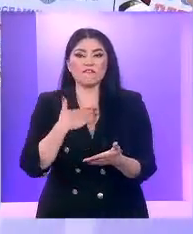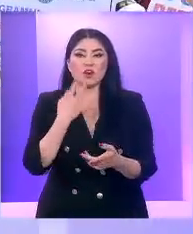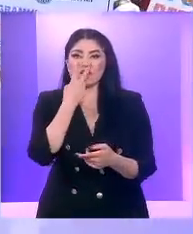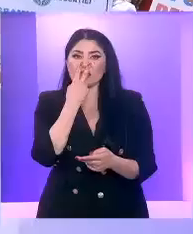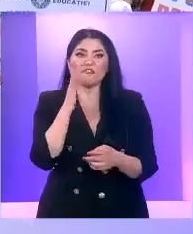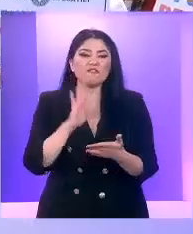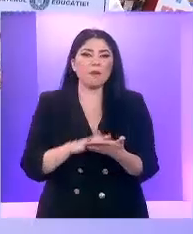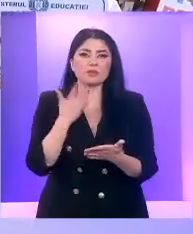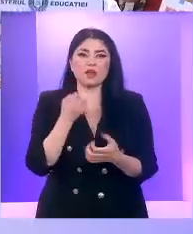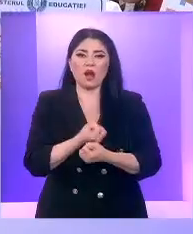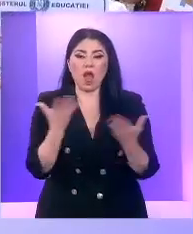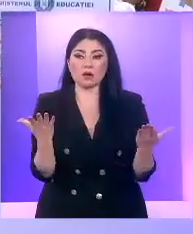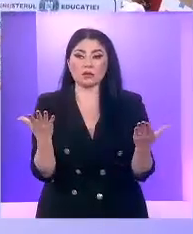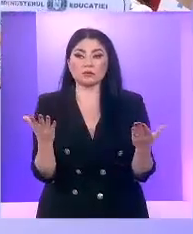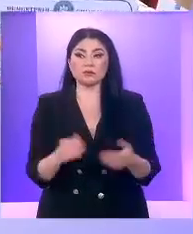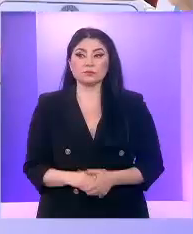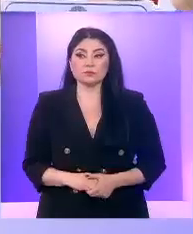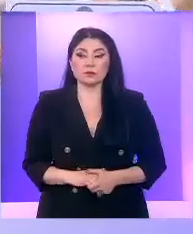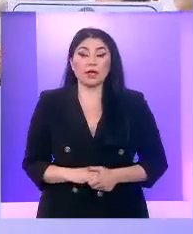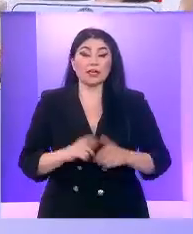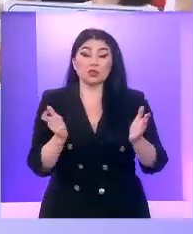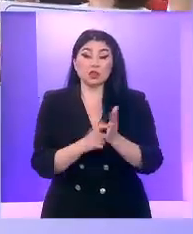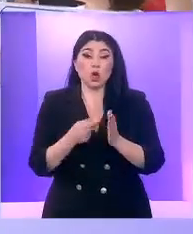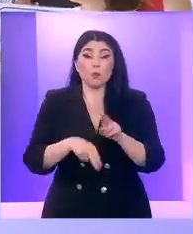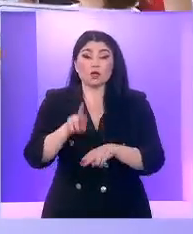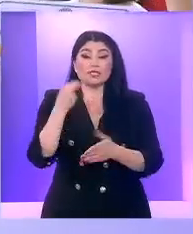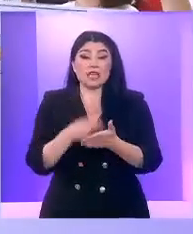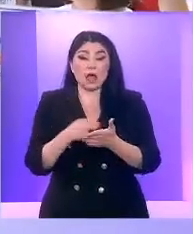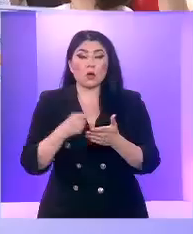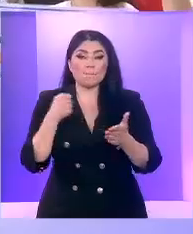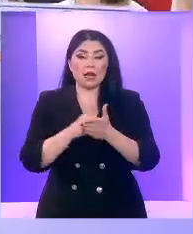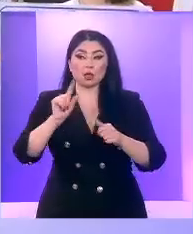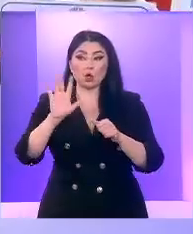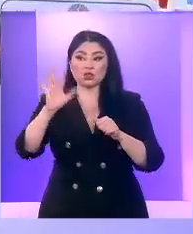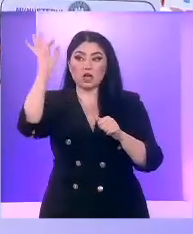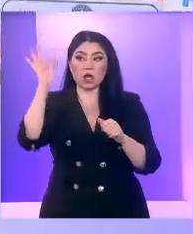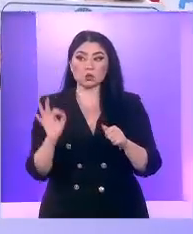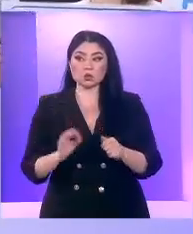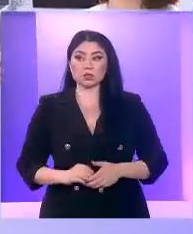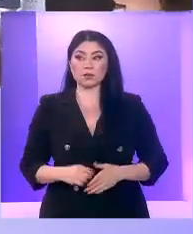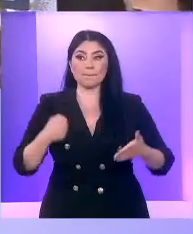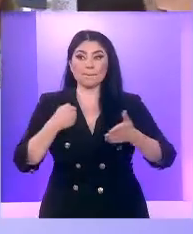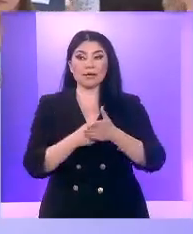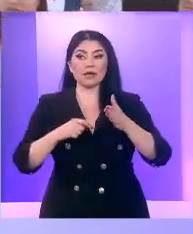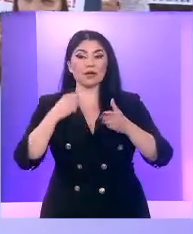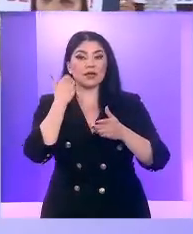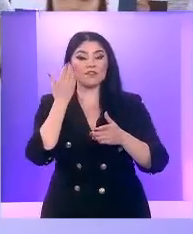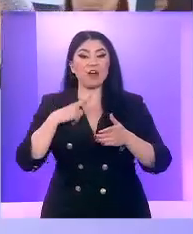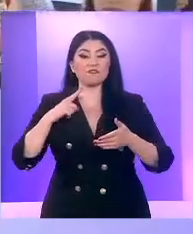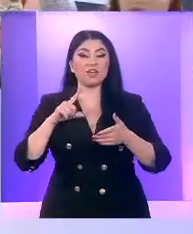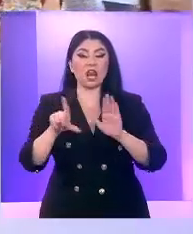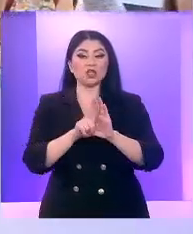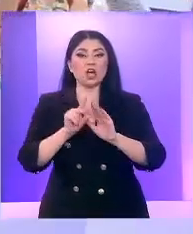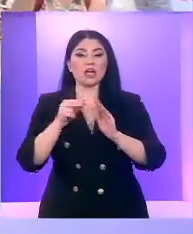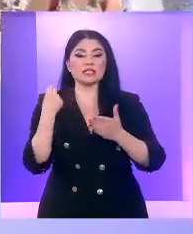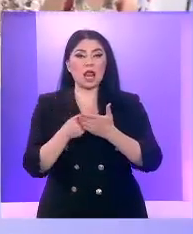niște fapte clare. Vă reamintesc că ei cer o majorare a salariilor cu până la 25% până la legea salarizării care ar